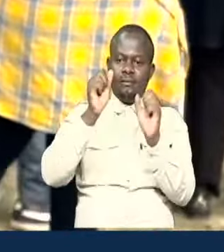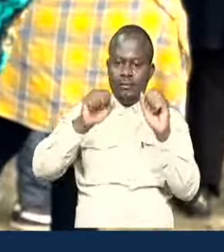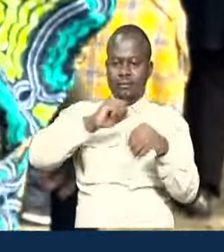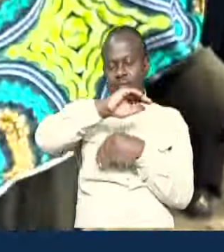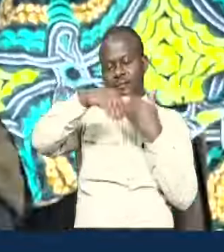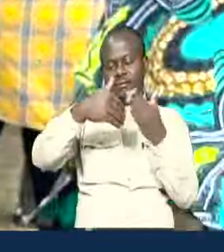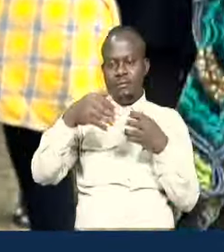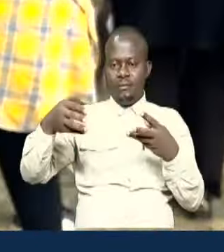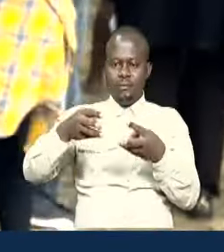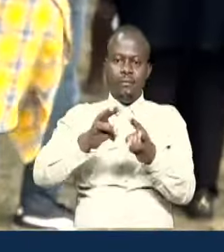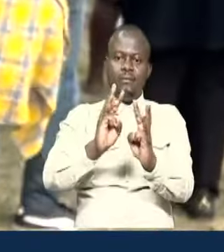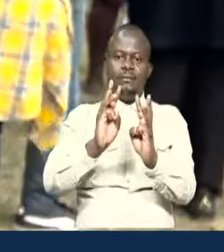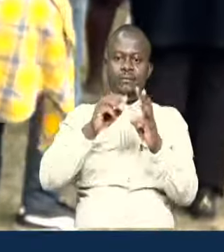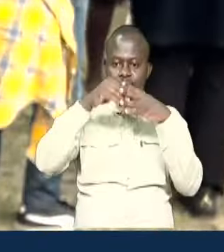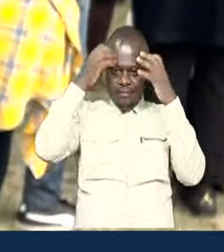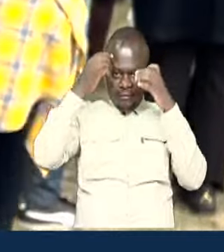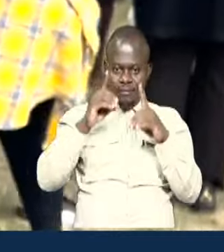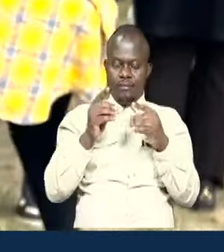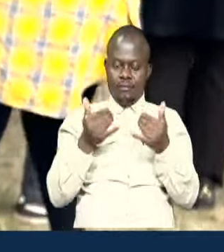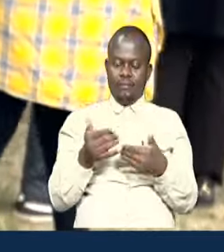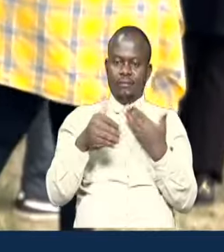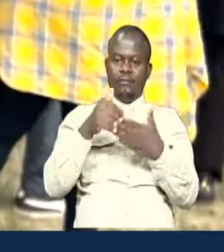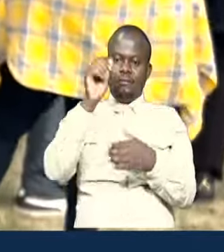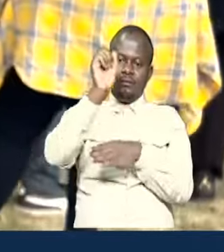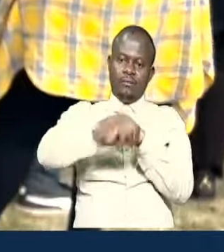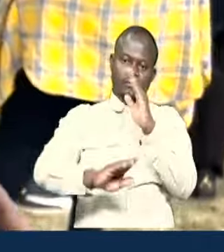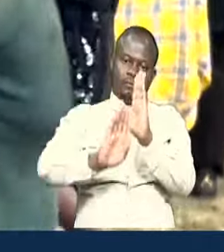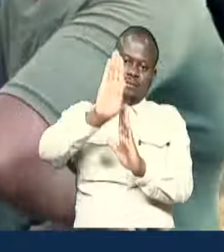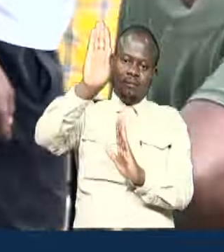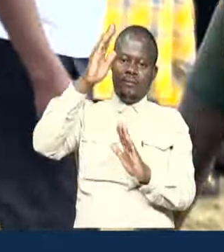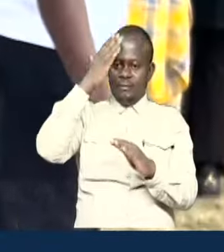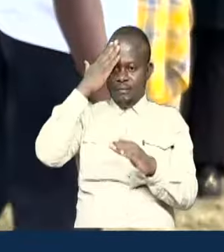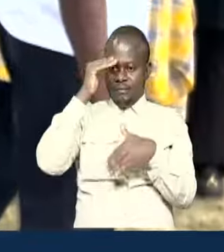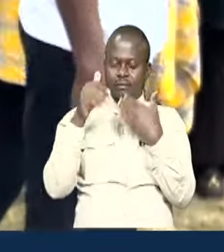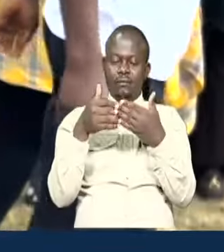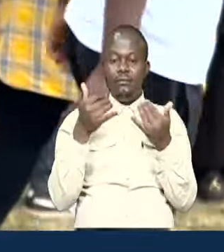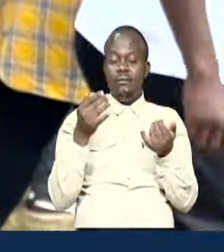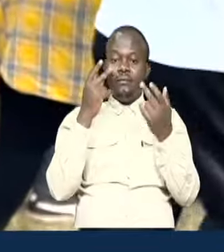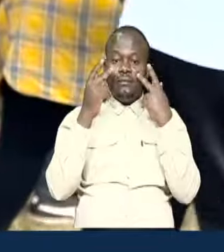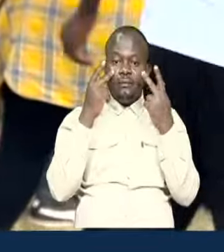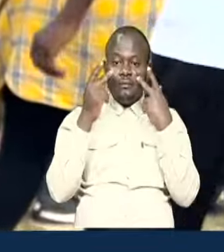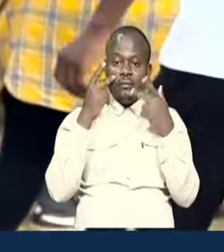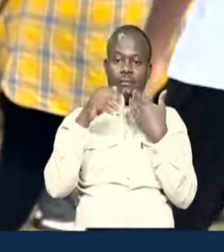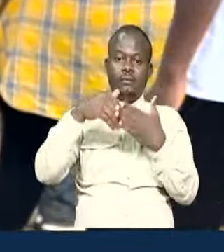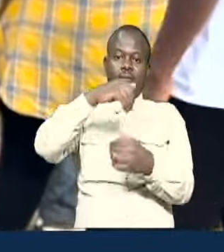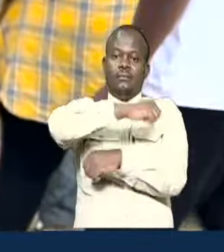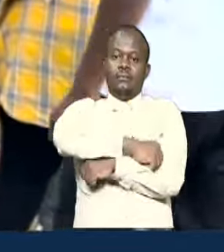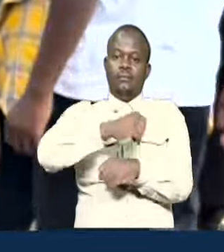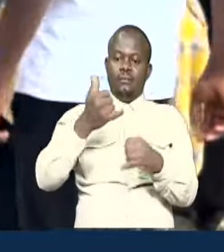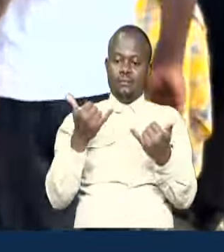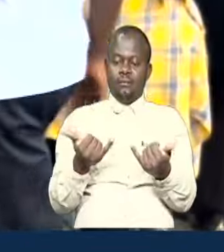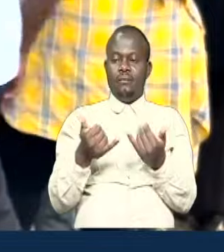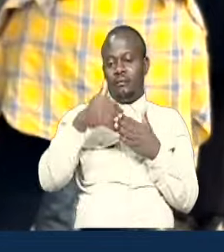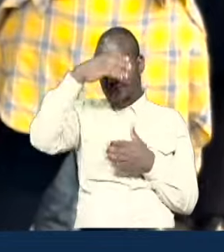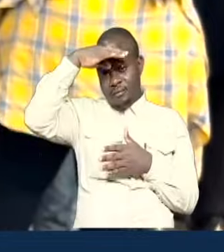byose ku buryo uburezi intangaha buzarushaho gutera imbere, kubera ko usanga amashuri muri iki gihe